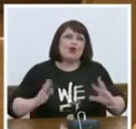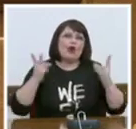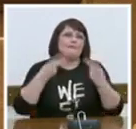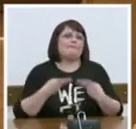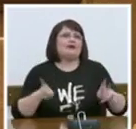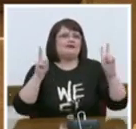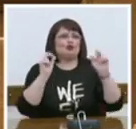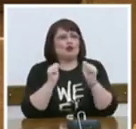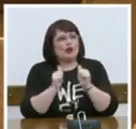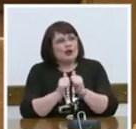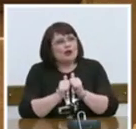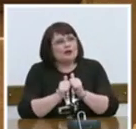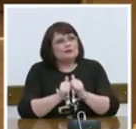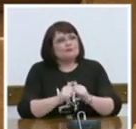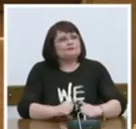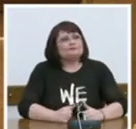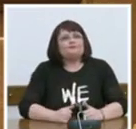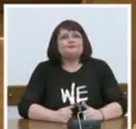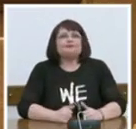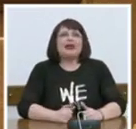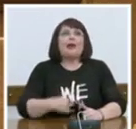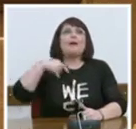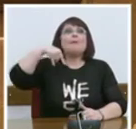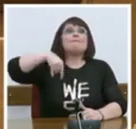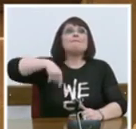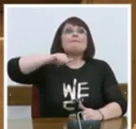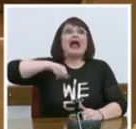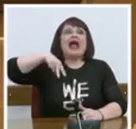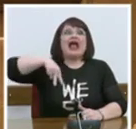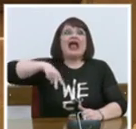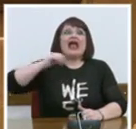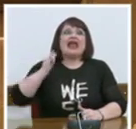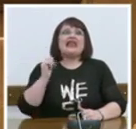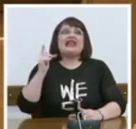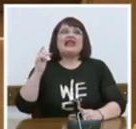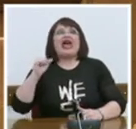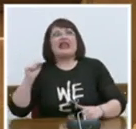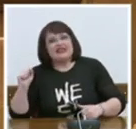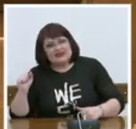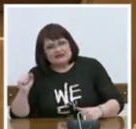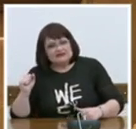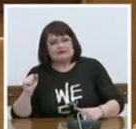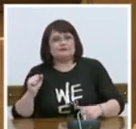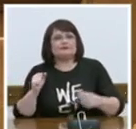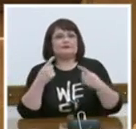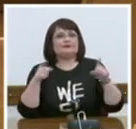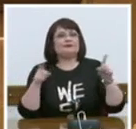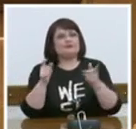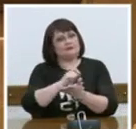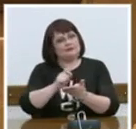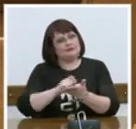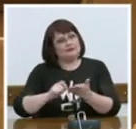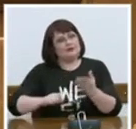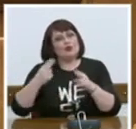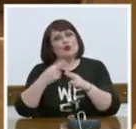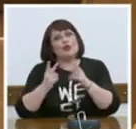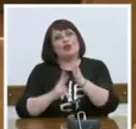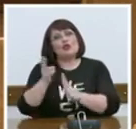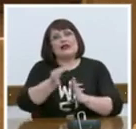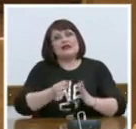τον μαθητή Ευαγόρα Παλικαρίδη, γραμμένο από τον σπουδαίο, δεν ζει πια, δωδεκανήσιο